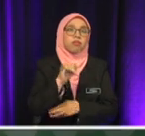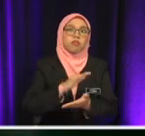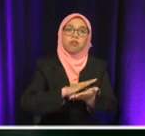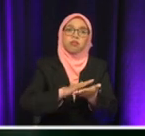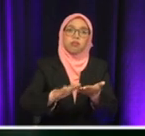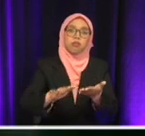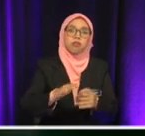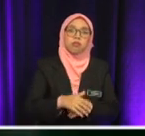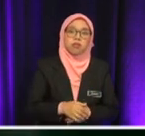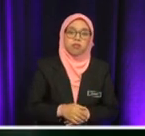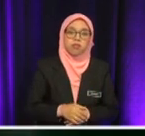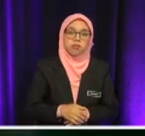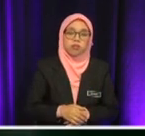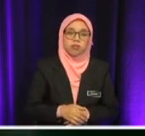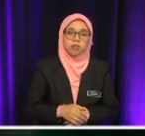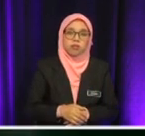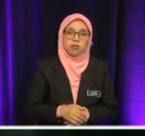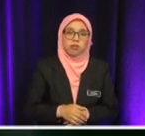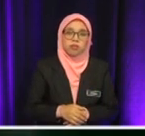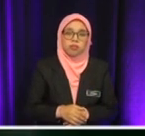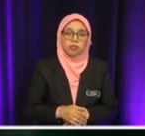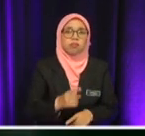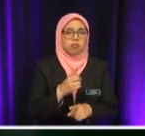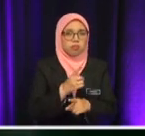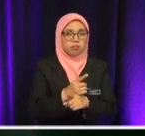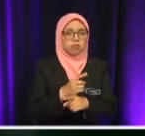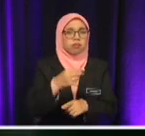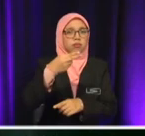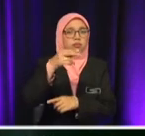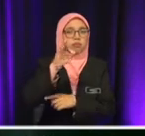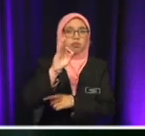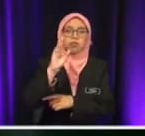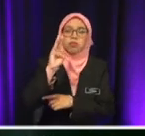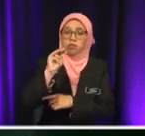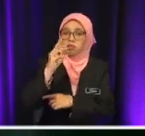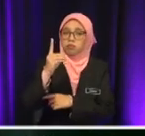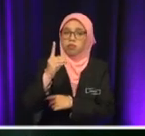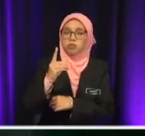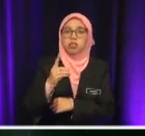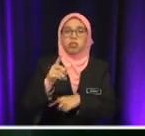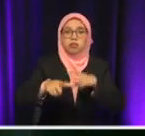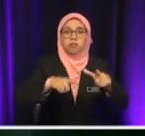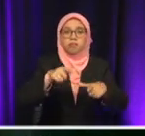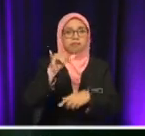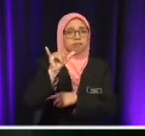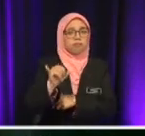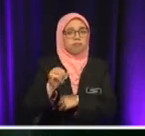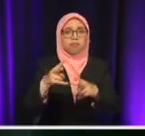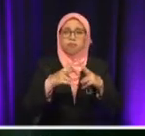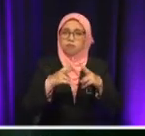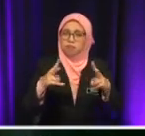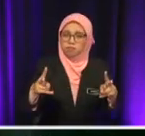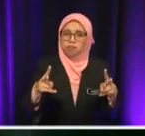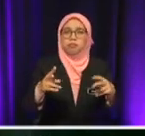itu begitu detailnya. Memang bila kena HFMD, memang detail sangat langkah yang perlu diambil oleh pihak taska. Okey, cikgu, kalau